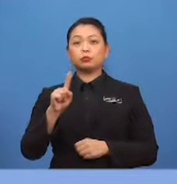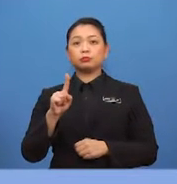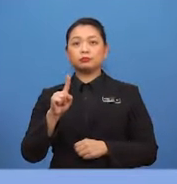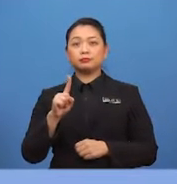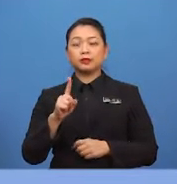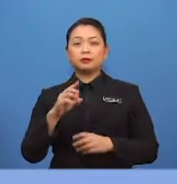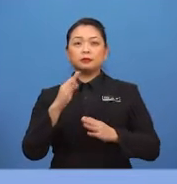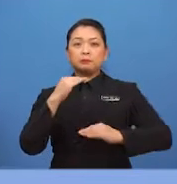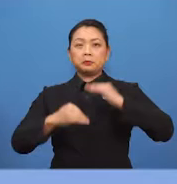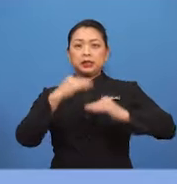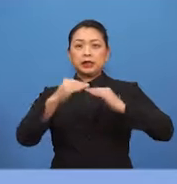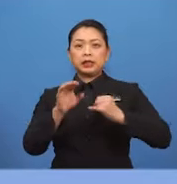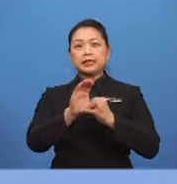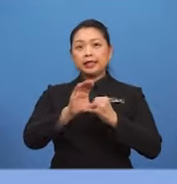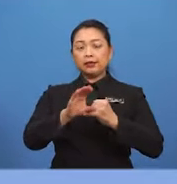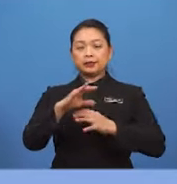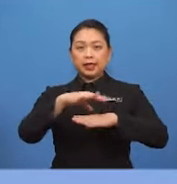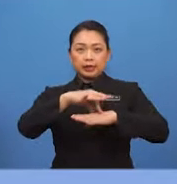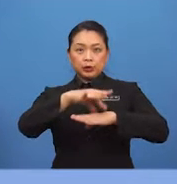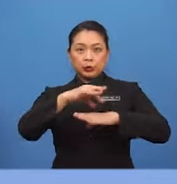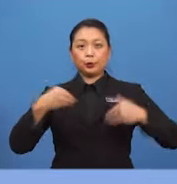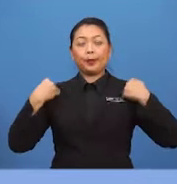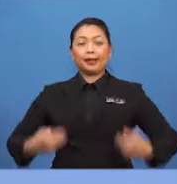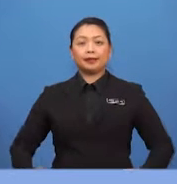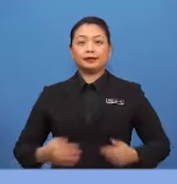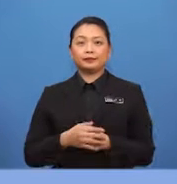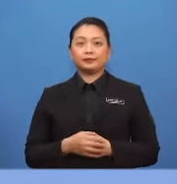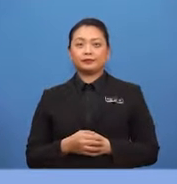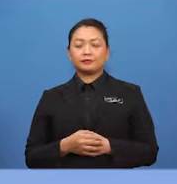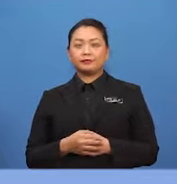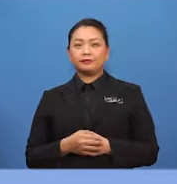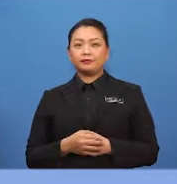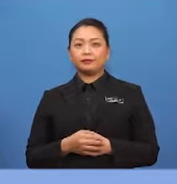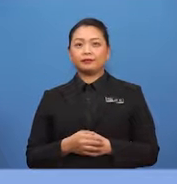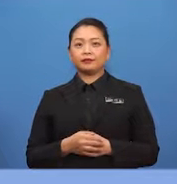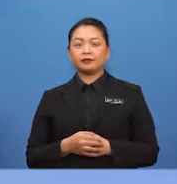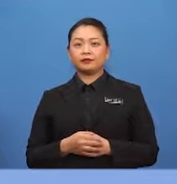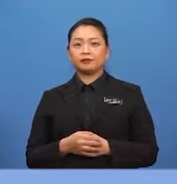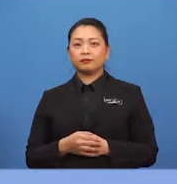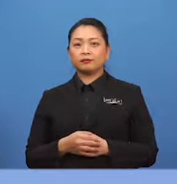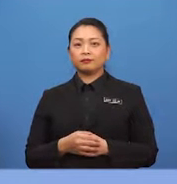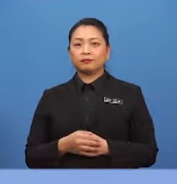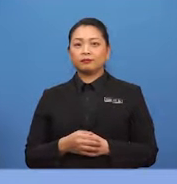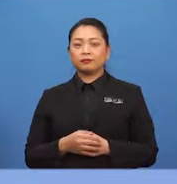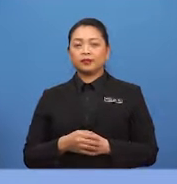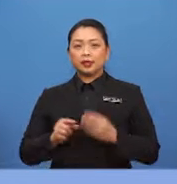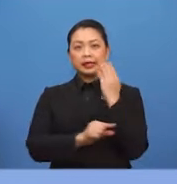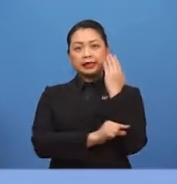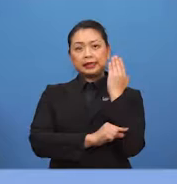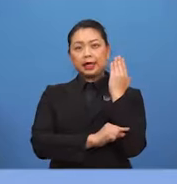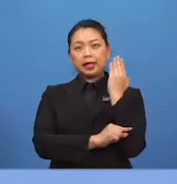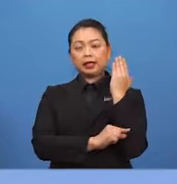untuk membina sel dan juga tisu badan. Polimer semula jadi seterusnya adalah getah